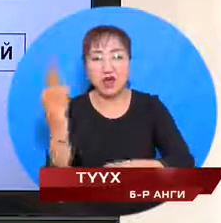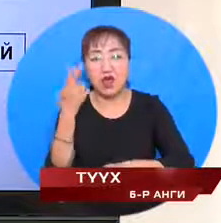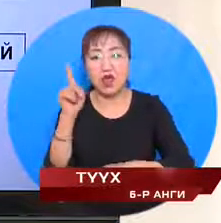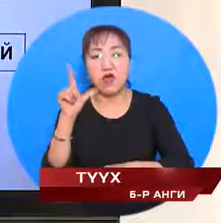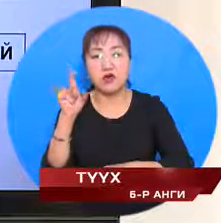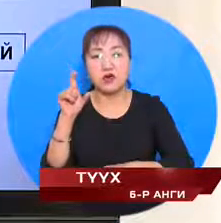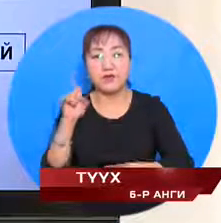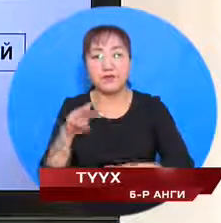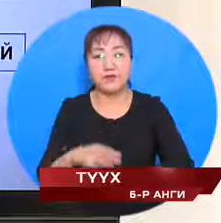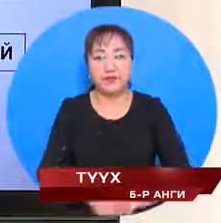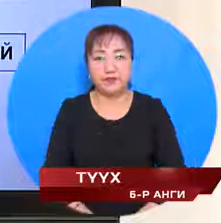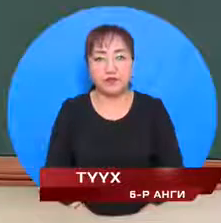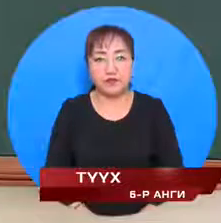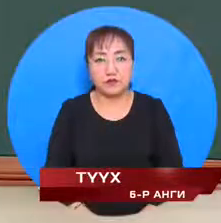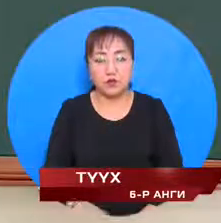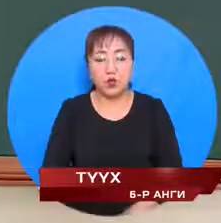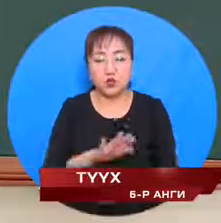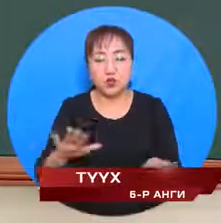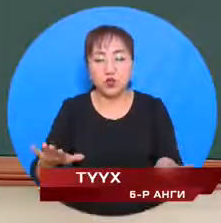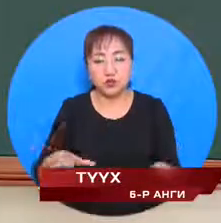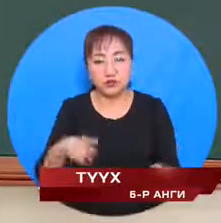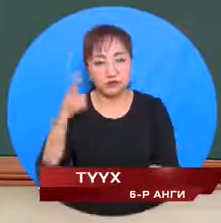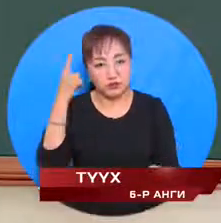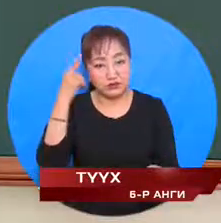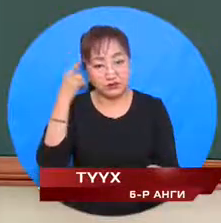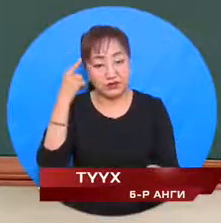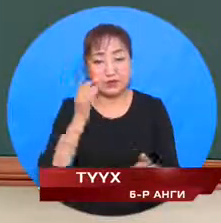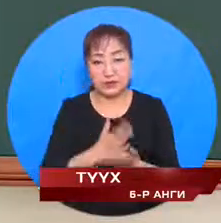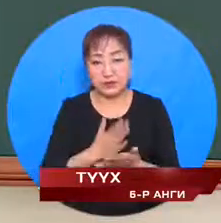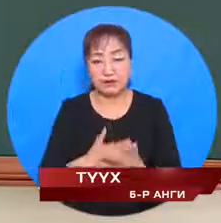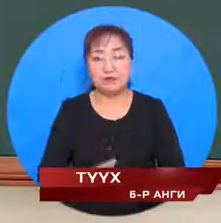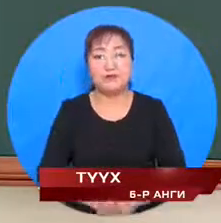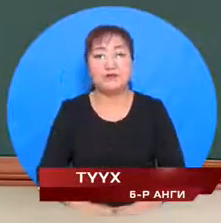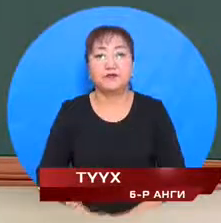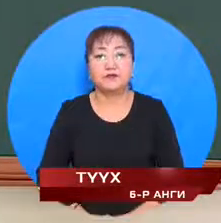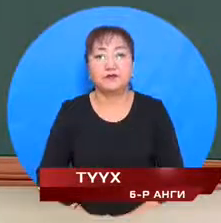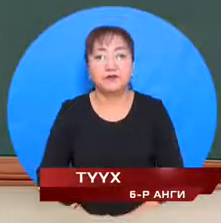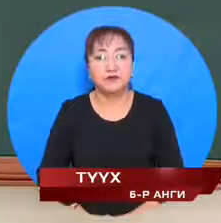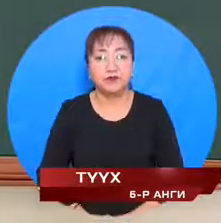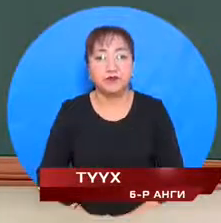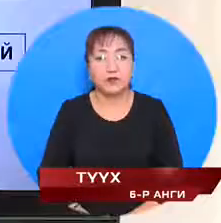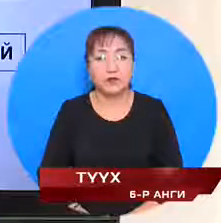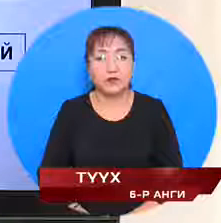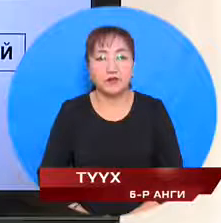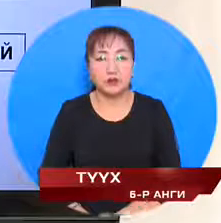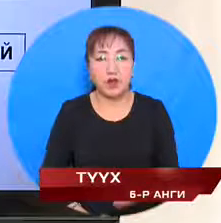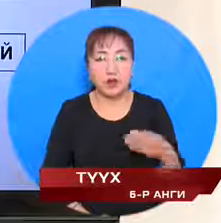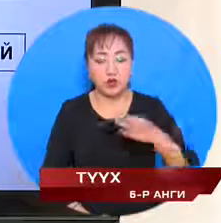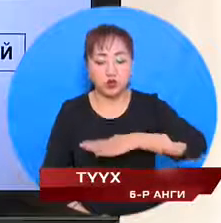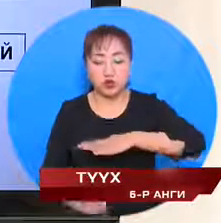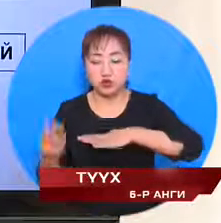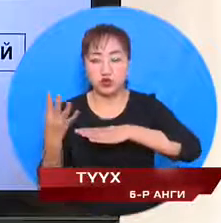хүүхдүүд буюу өв соёлын талаасаа болон танимтгийн хүрээнд бол одоо мэдж байгаа хаа. За мөн 4-р асуулт